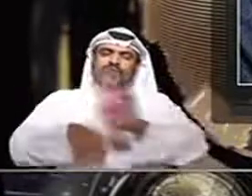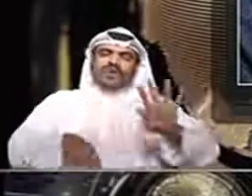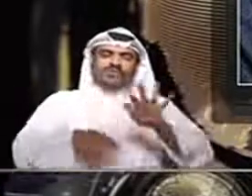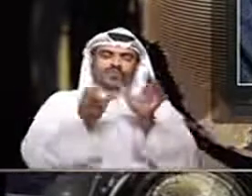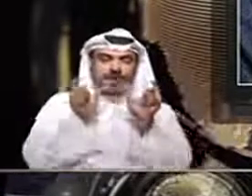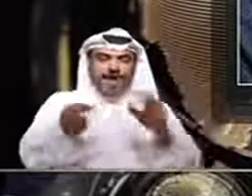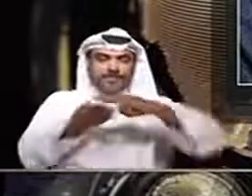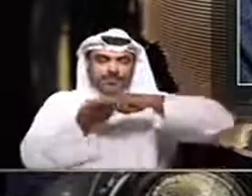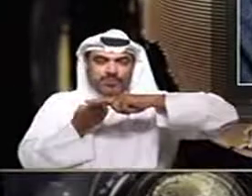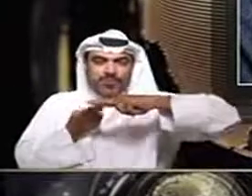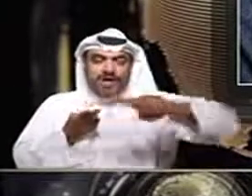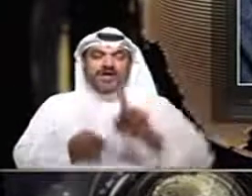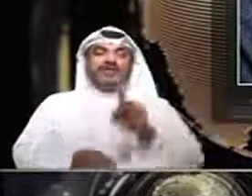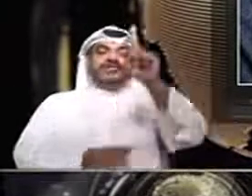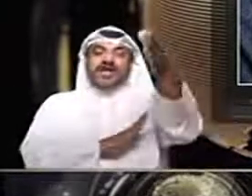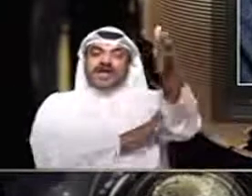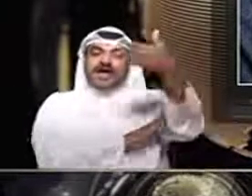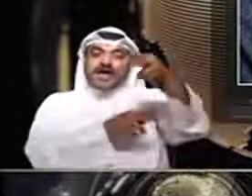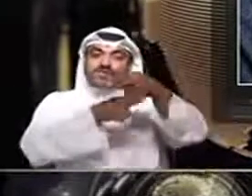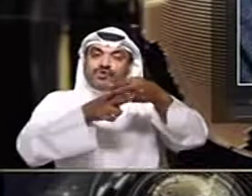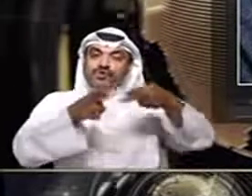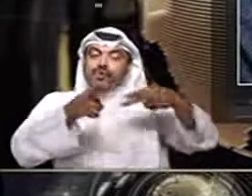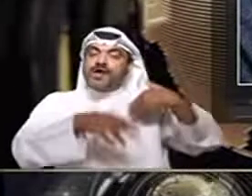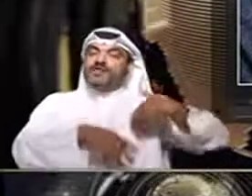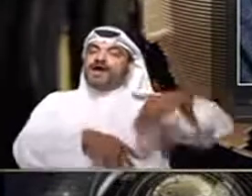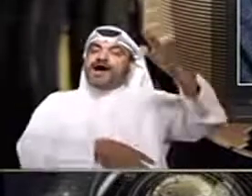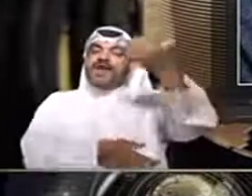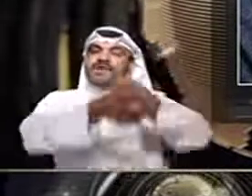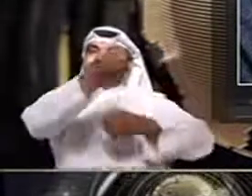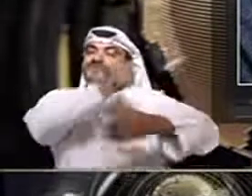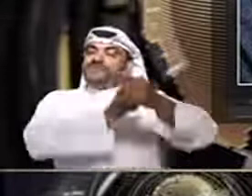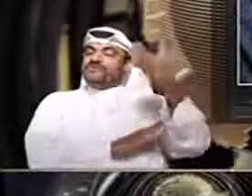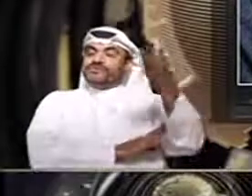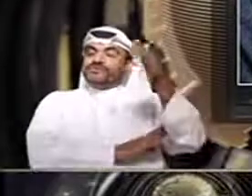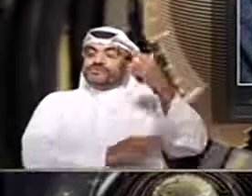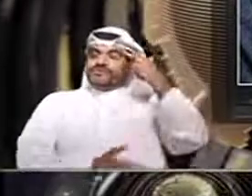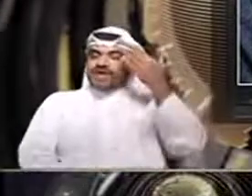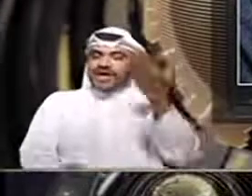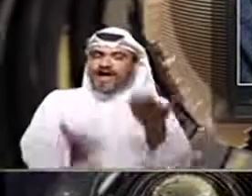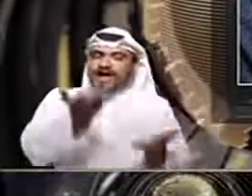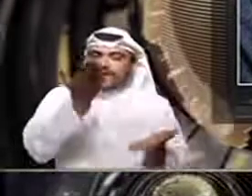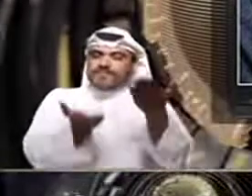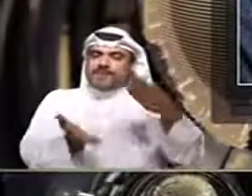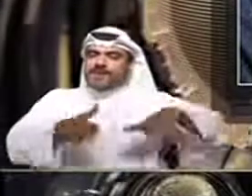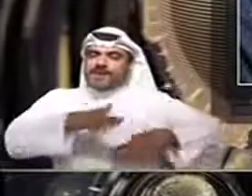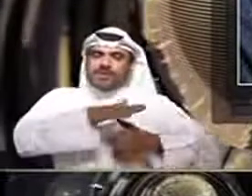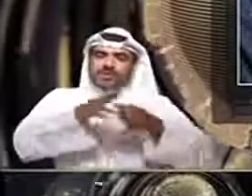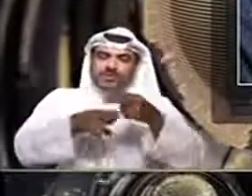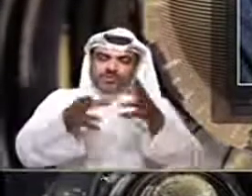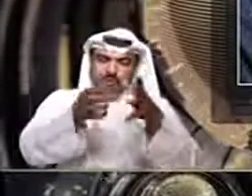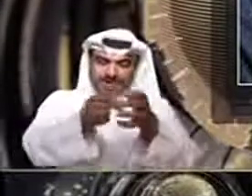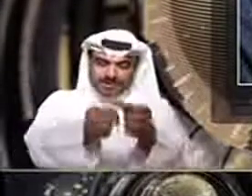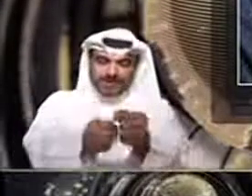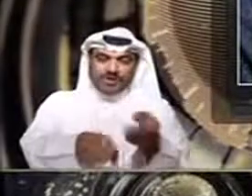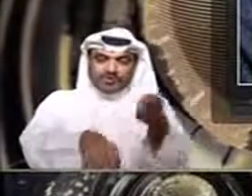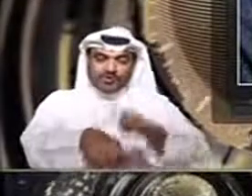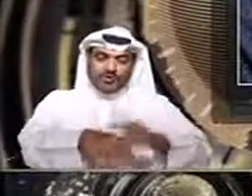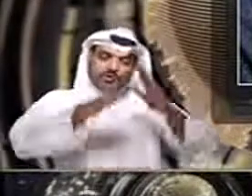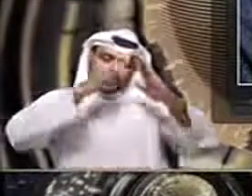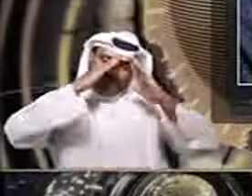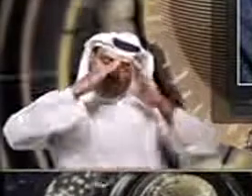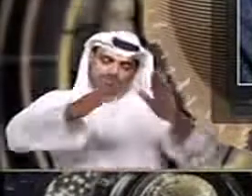والأمان، وأن يبقي راية الكويت خفاقة بين الأمم في ظل حكمة سموكم ورعايتكم الكريمة. وقبلوا